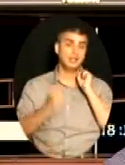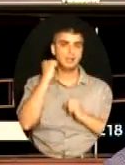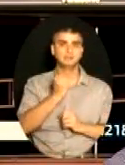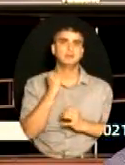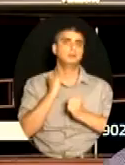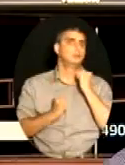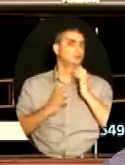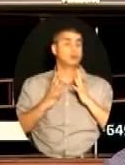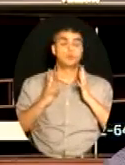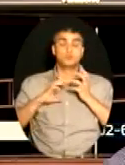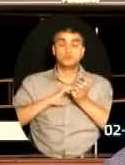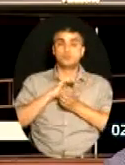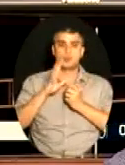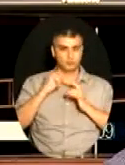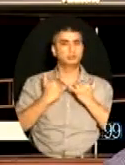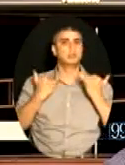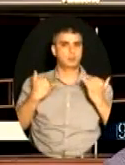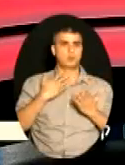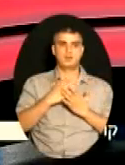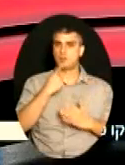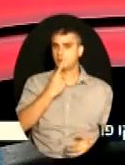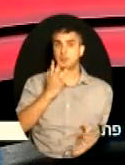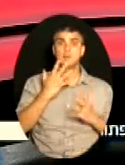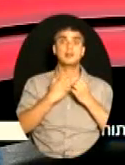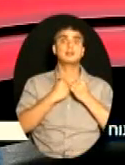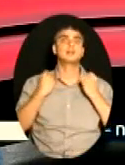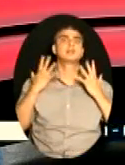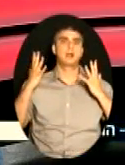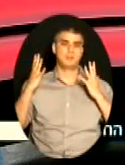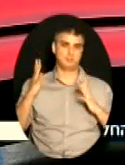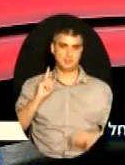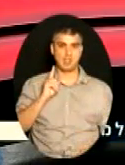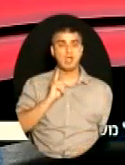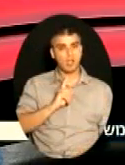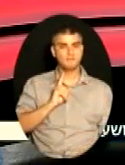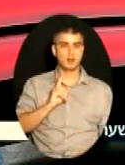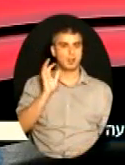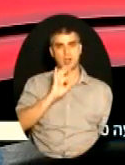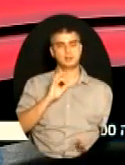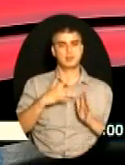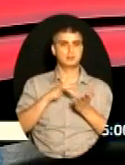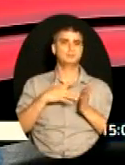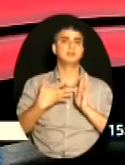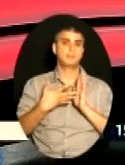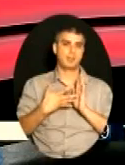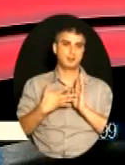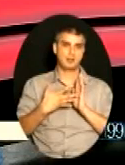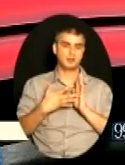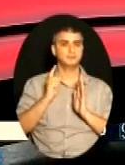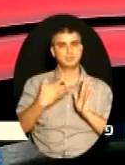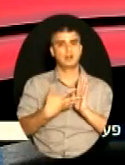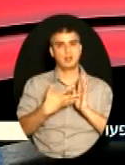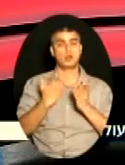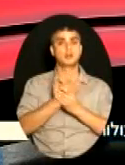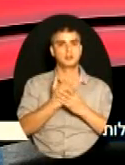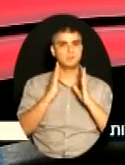מאוד. יש התפתחות, אמרתי, אפילו דרמטית. אבל עדיין בחקירה וצריך לחקור את